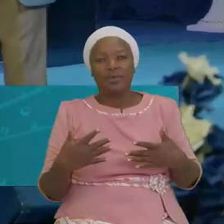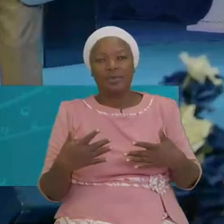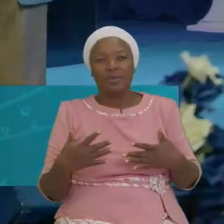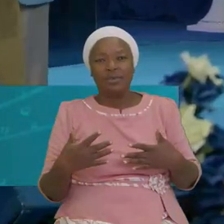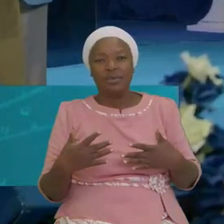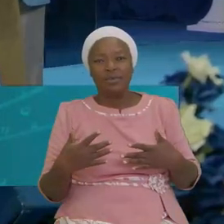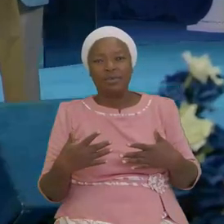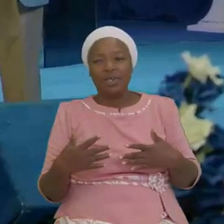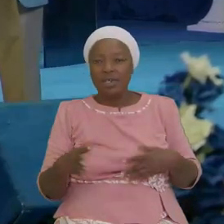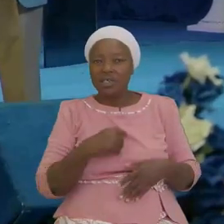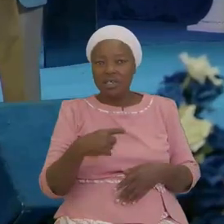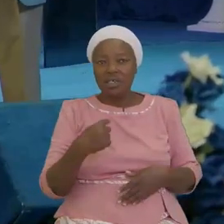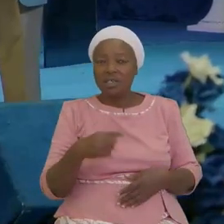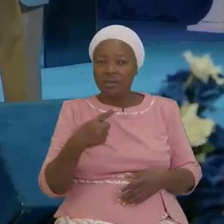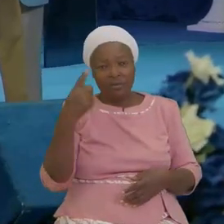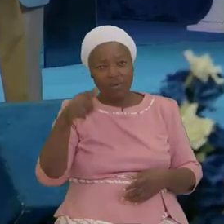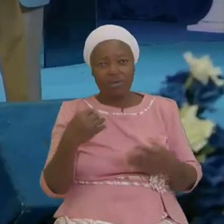inépuisable de la vie abondante.